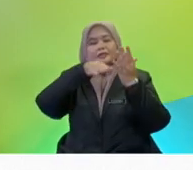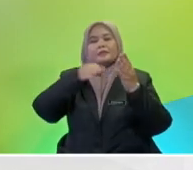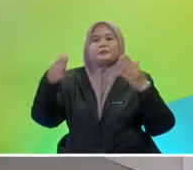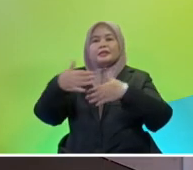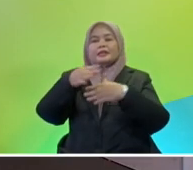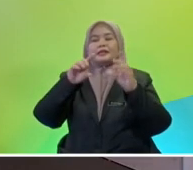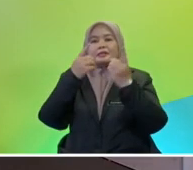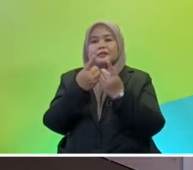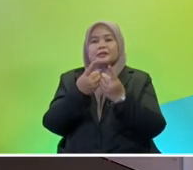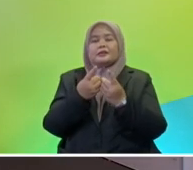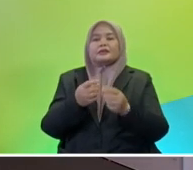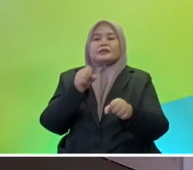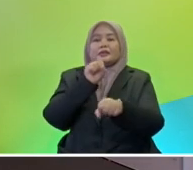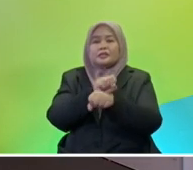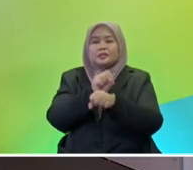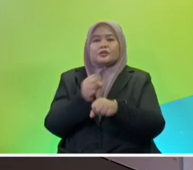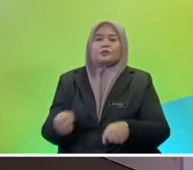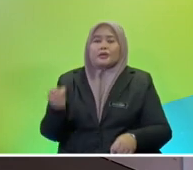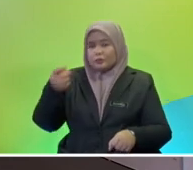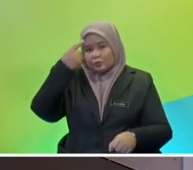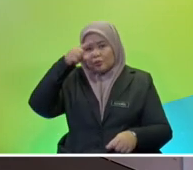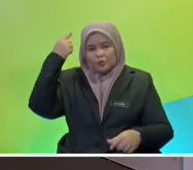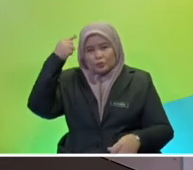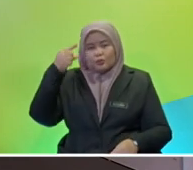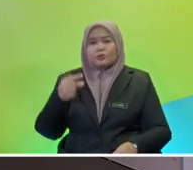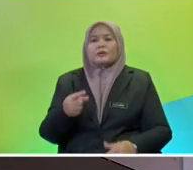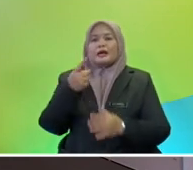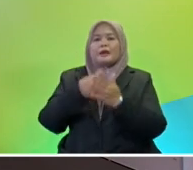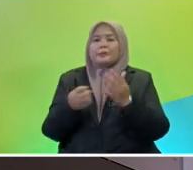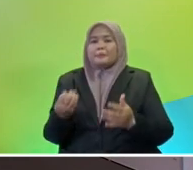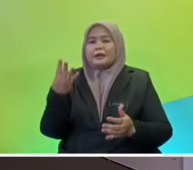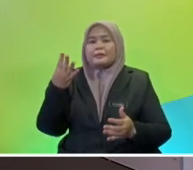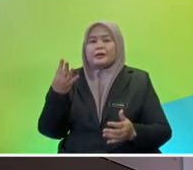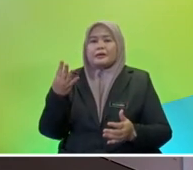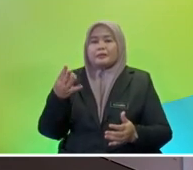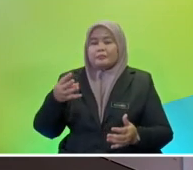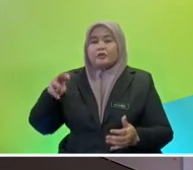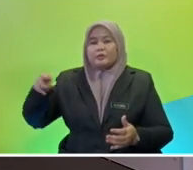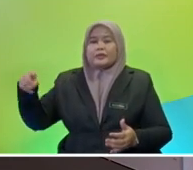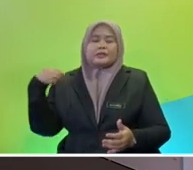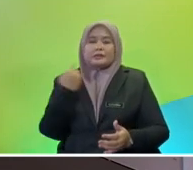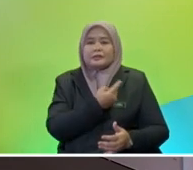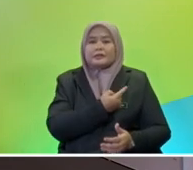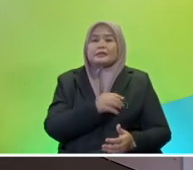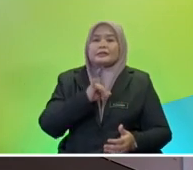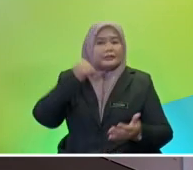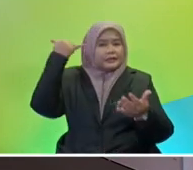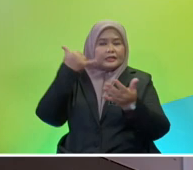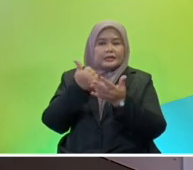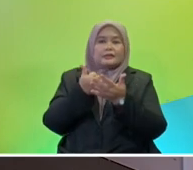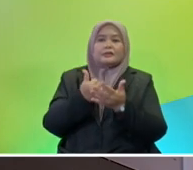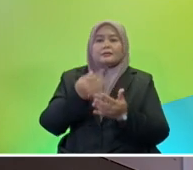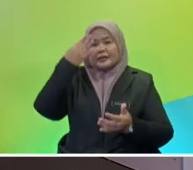dia adalah kerja buat kita bagi guru-guru Apakah perkembangan kita murid-murid kita usia yakin dan percaya